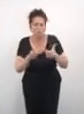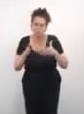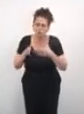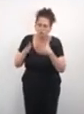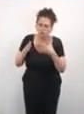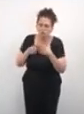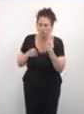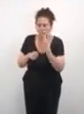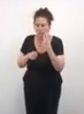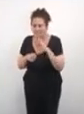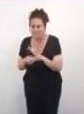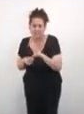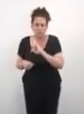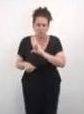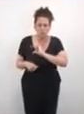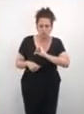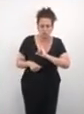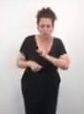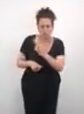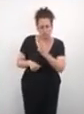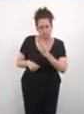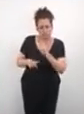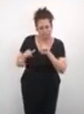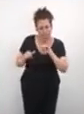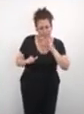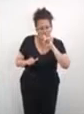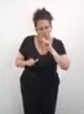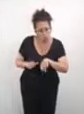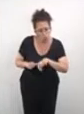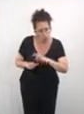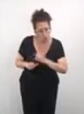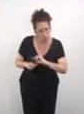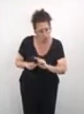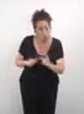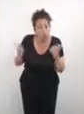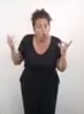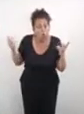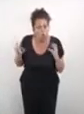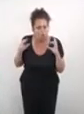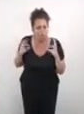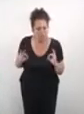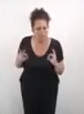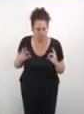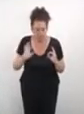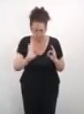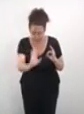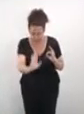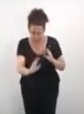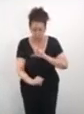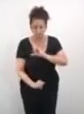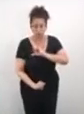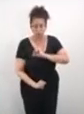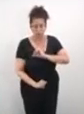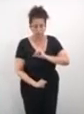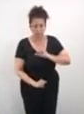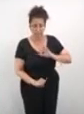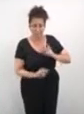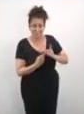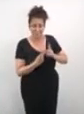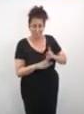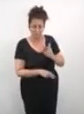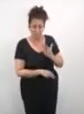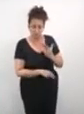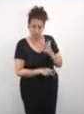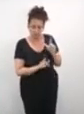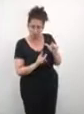létal. D'abord, précisons une fois encore que la police municipale est d'ores et déjà armée. La police